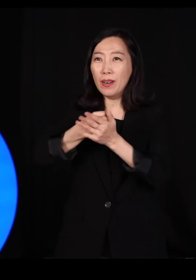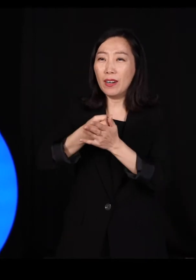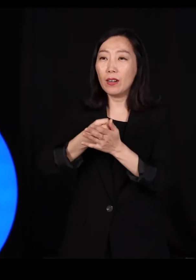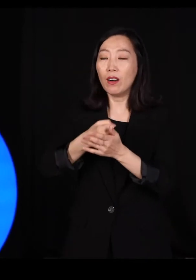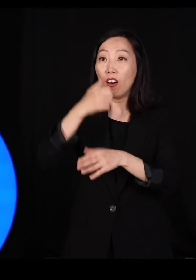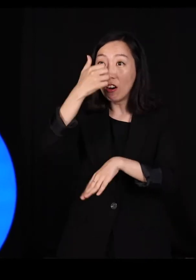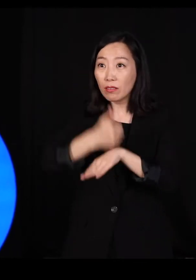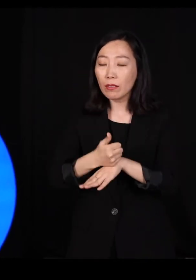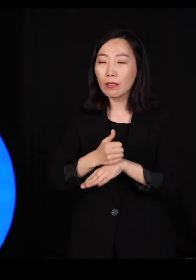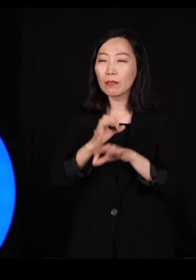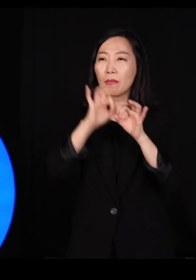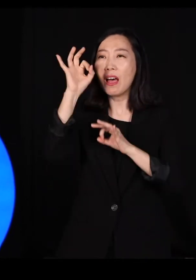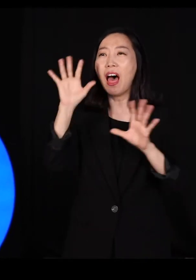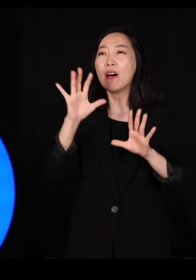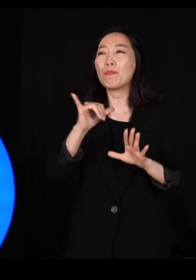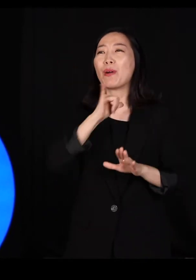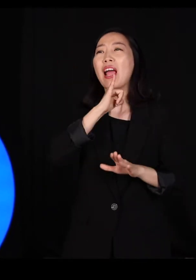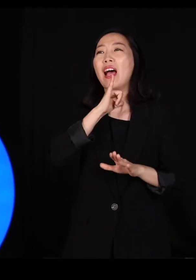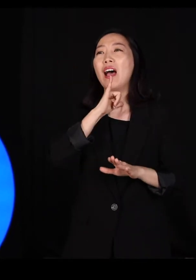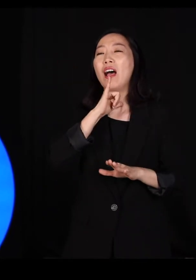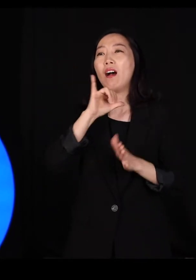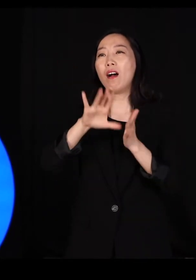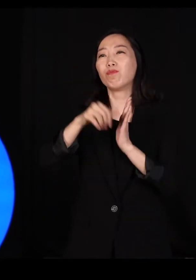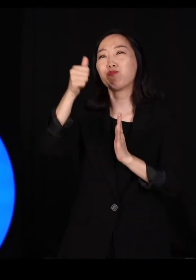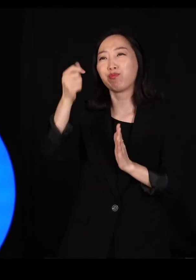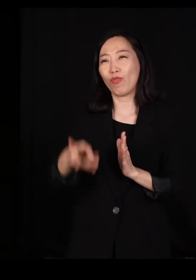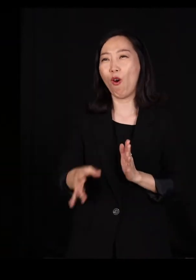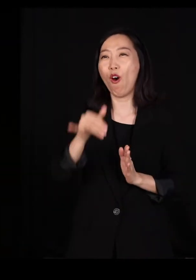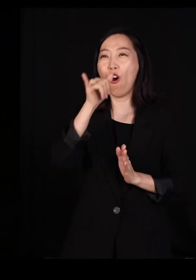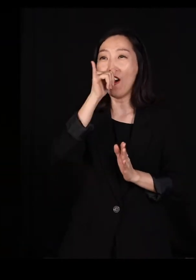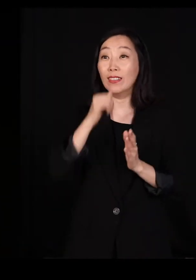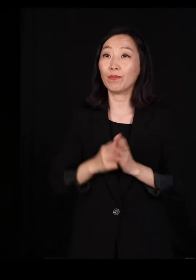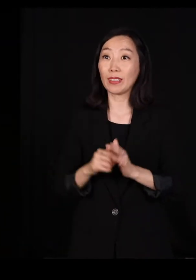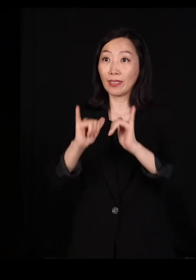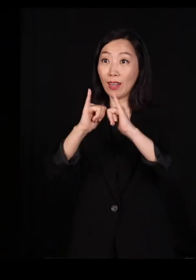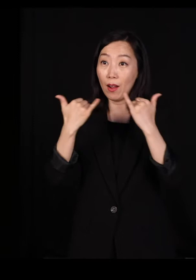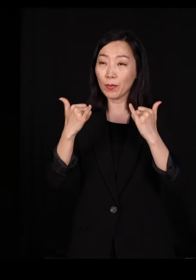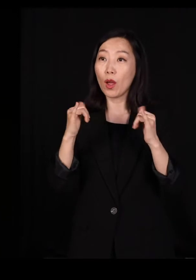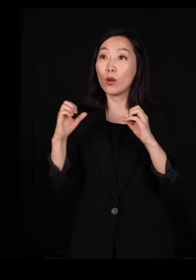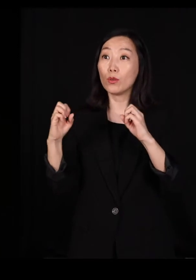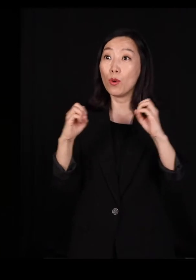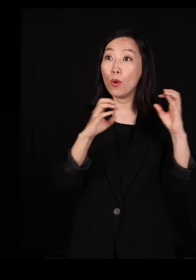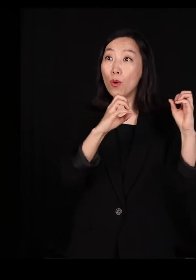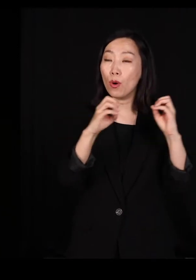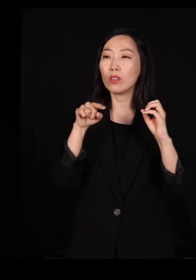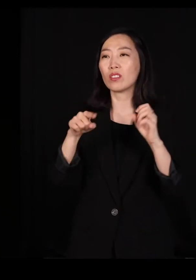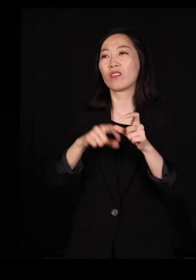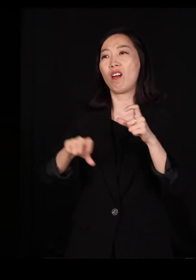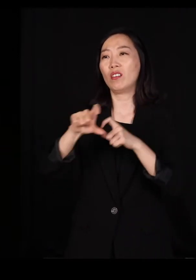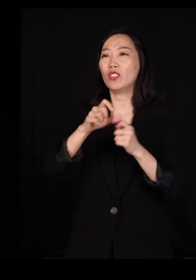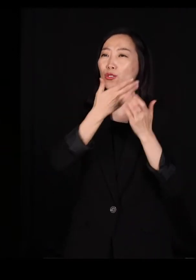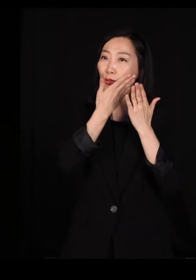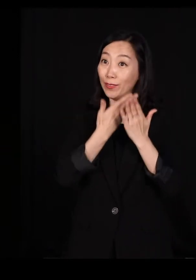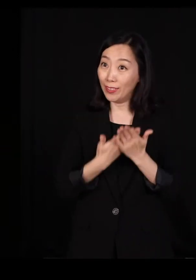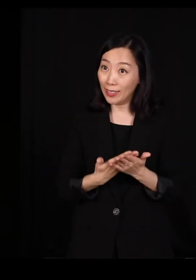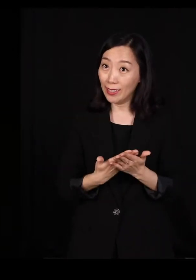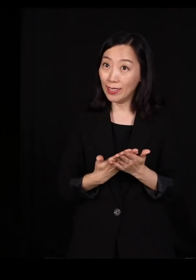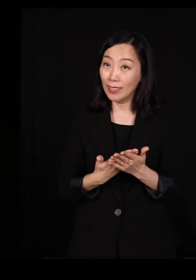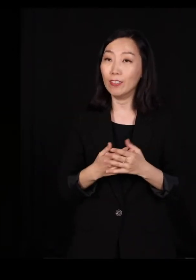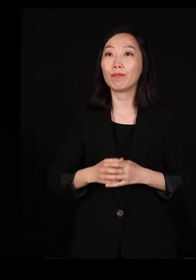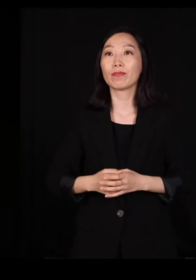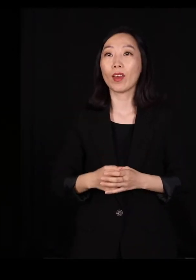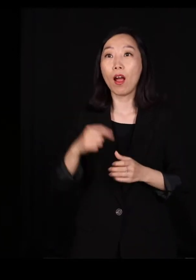하다가 패착을 두는 경우가 참 많습니다. 이게 인간관계 소통에선 더욱더 소중한데요.